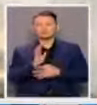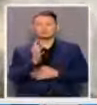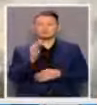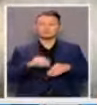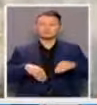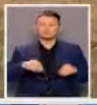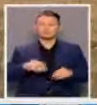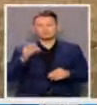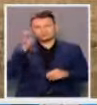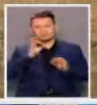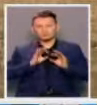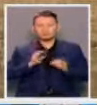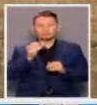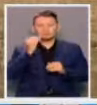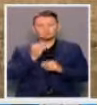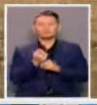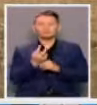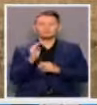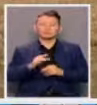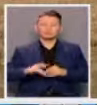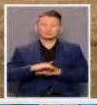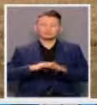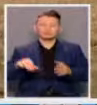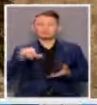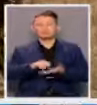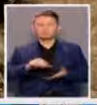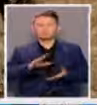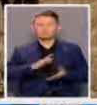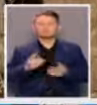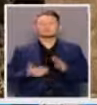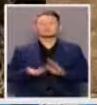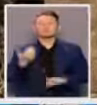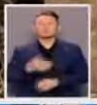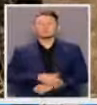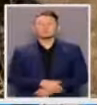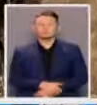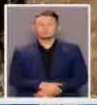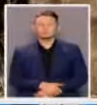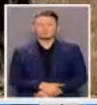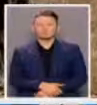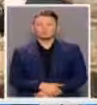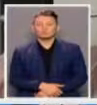пунктов. Напомним, что около 12 тысяч жителей Атырау приняли участие в первом субботнике.